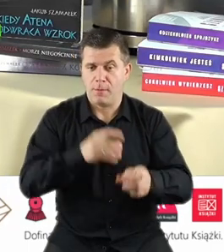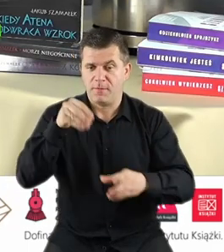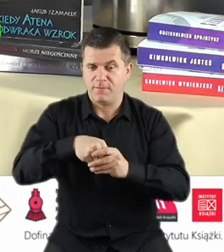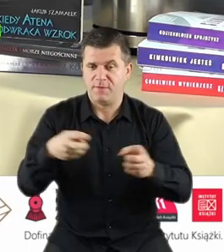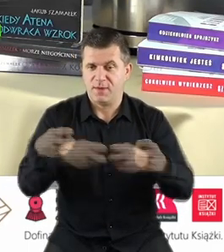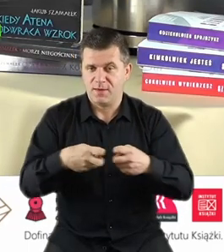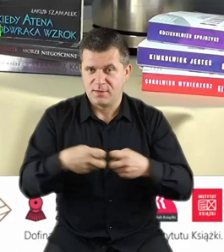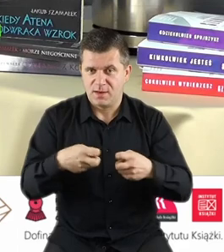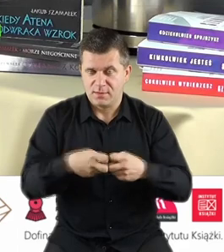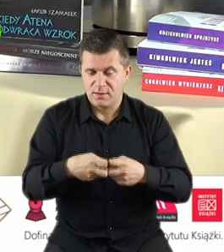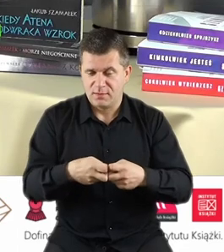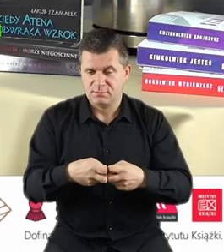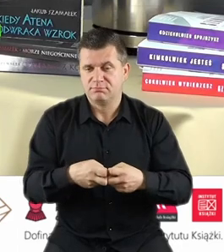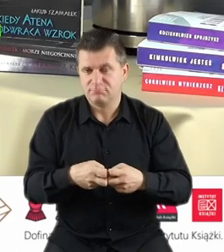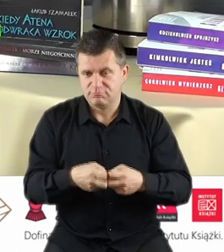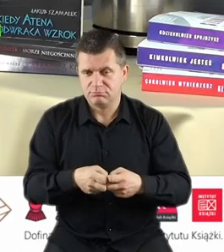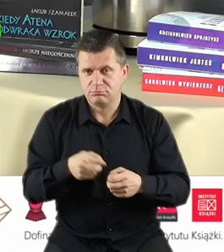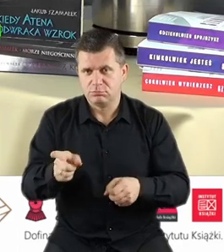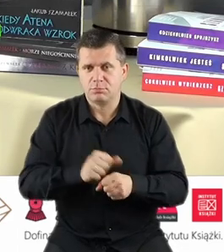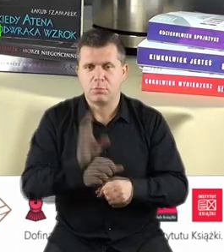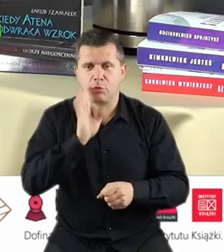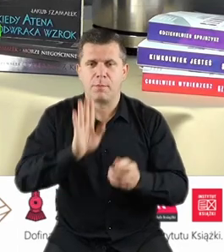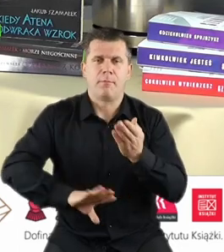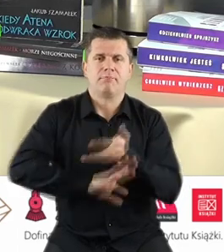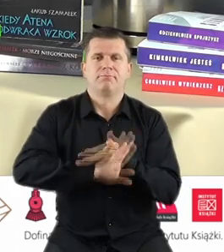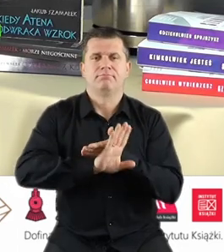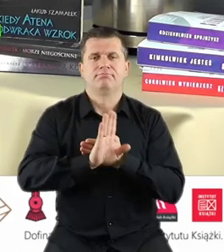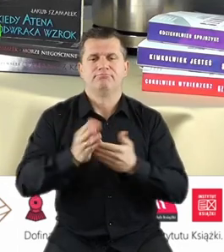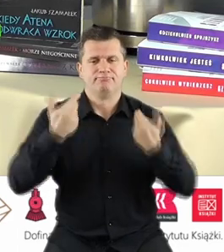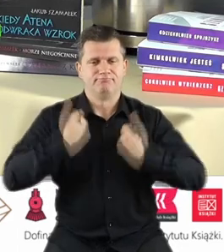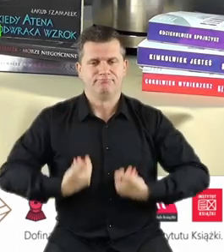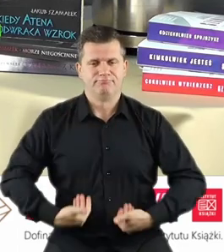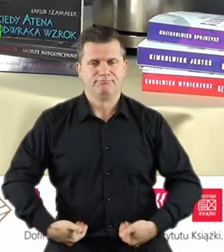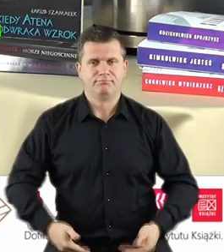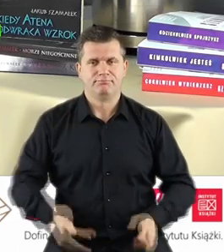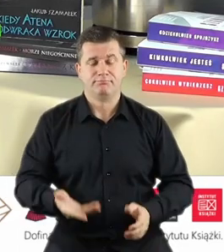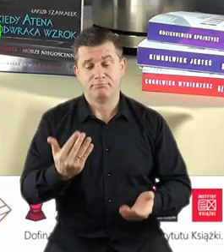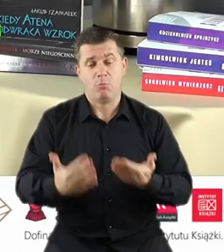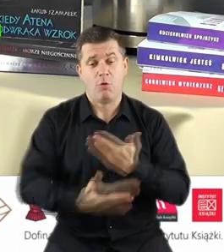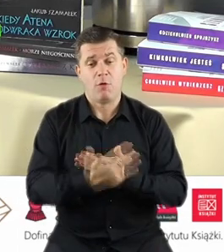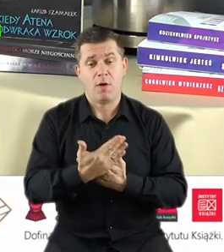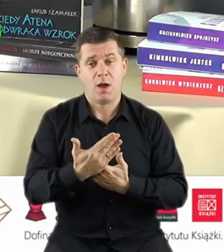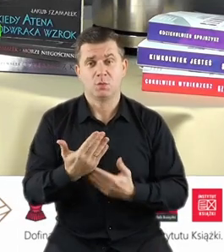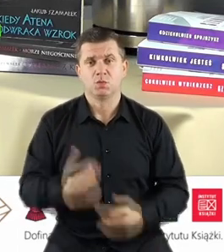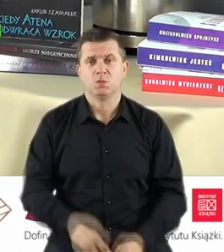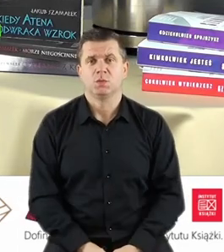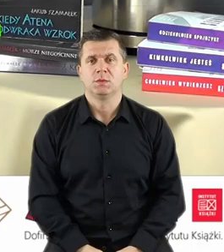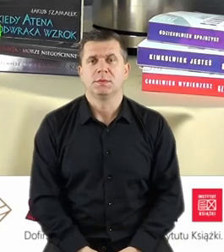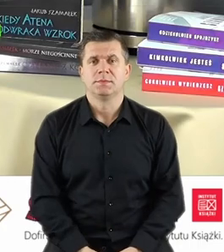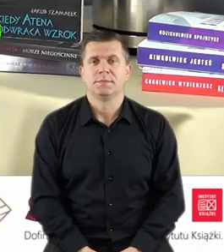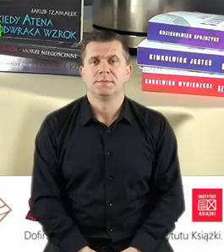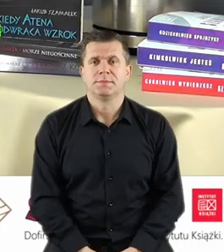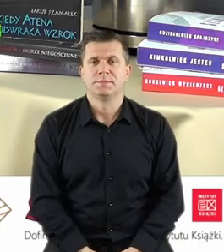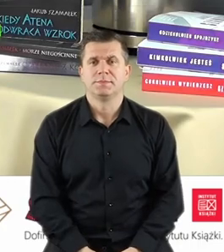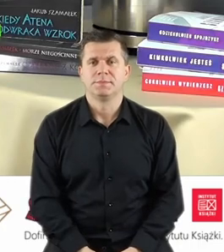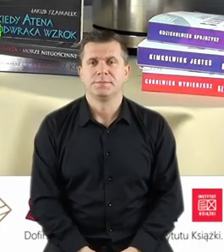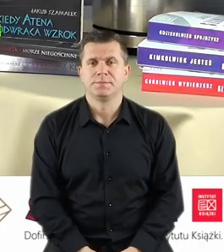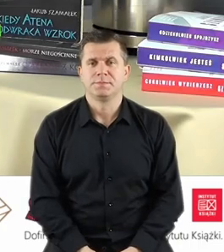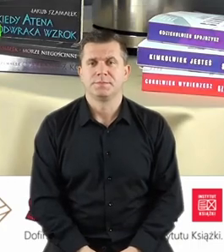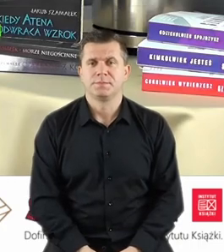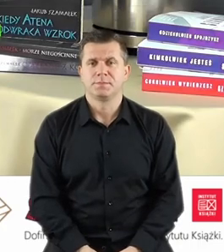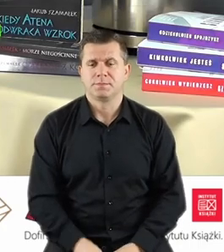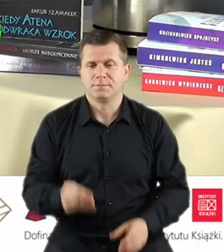jest w jakimś sensie aktem obnażenia się. Bo okazuje się, że jakby my się w tej